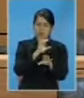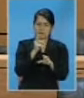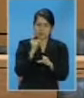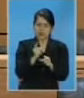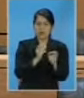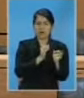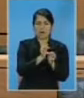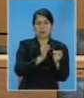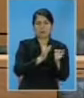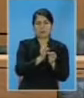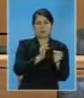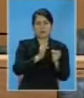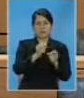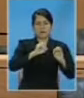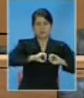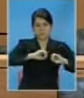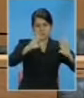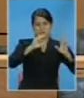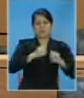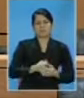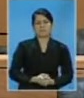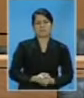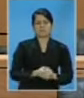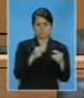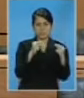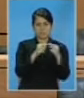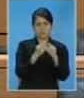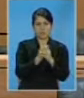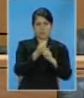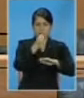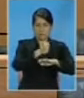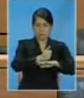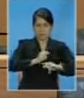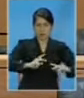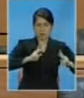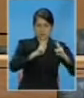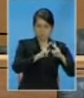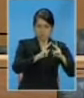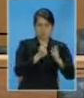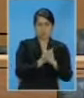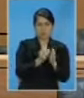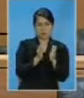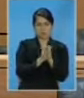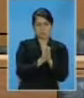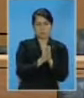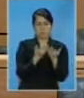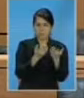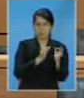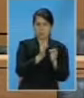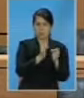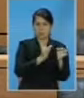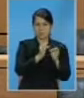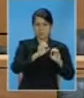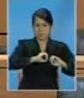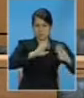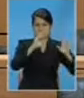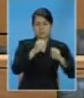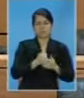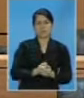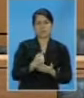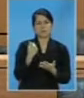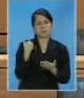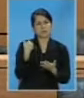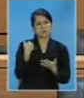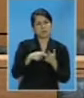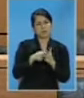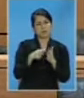มาต่อรัฐบาลนี้ต่อรัฐมนตรีหรือคนที่จะไปเรียกชี้แจงให้อย่างตรงไปตรงมาว่ามันมีเลือดในยัง